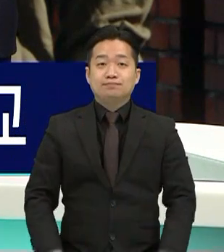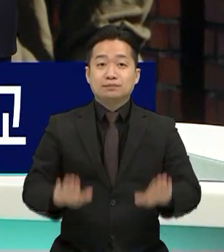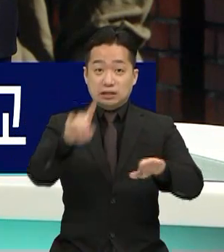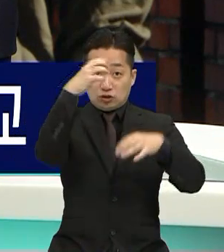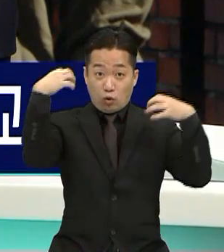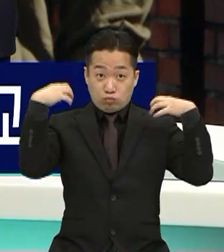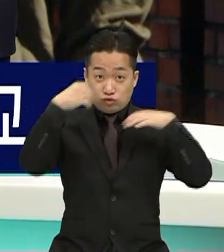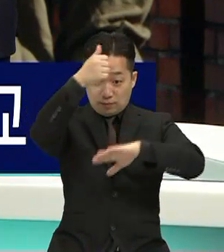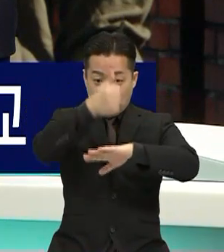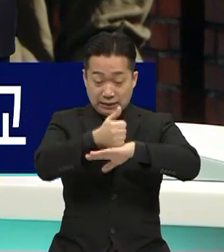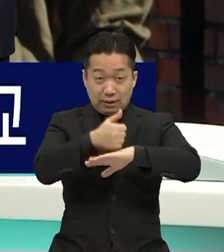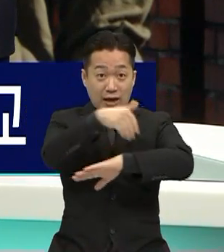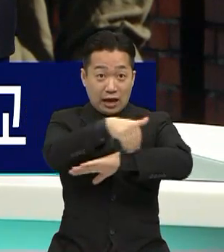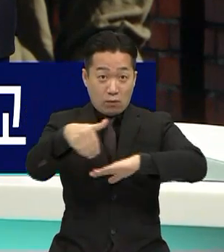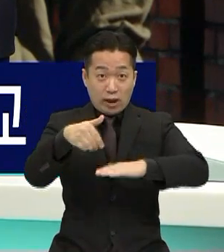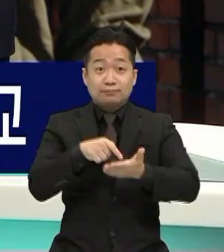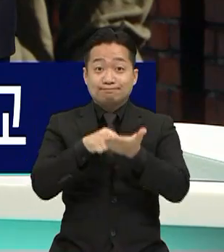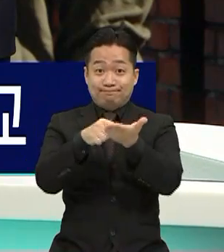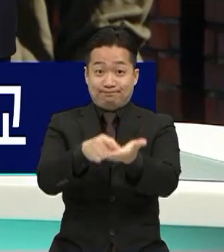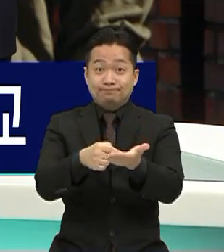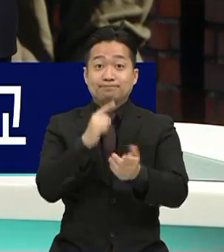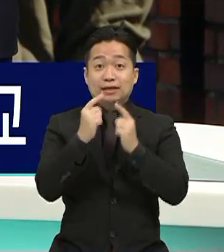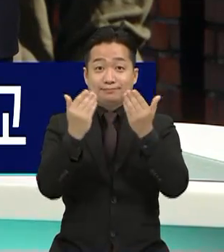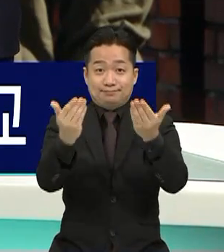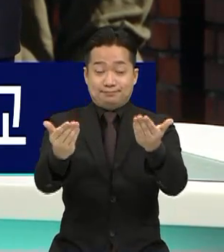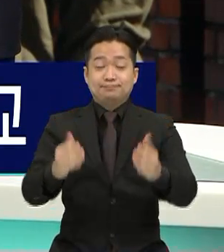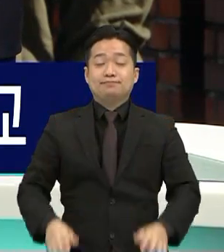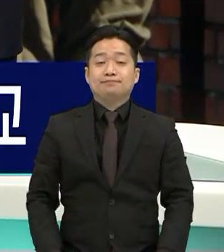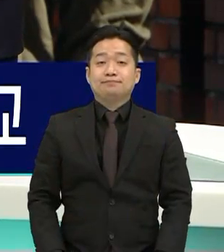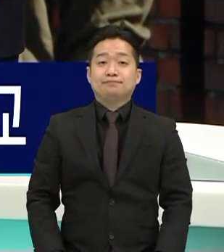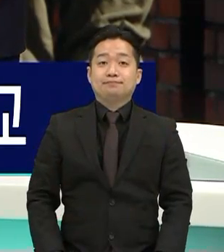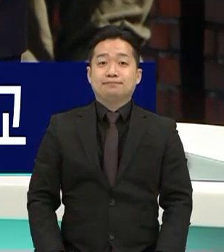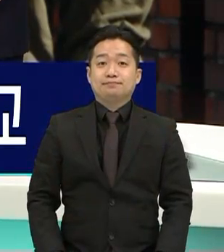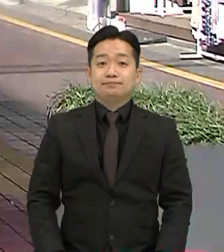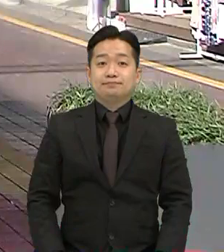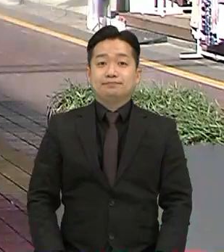내놓은 최종안 내용 먼저 박창근 기자가 전해드립니다.